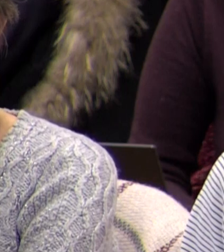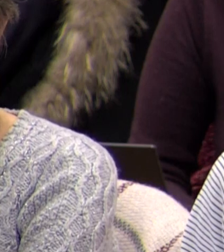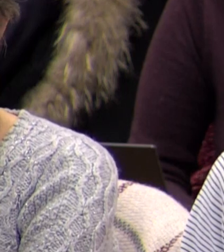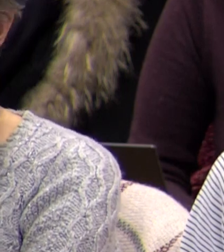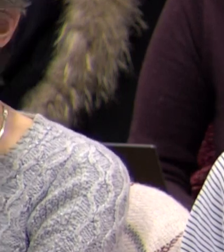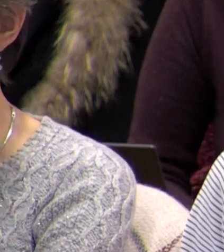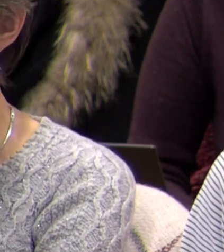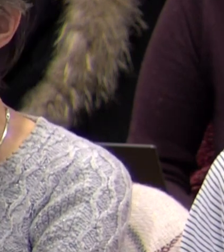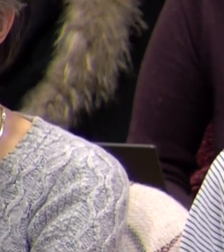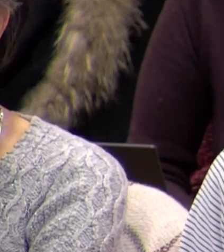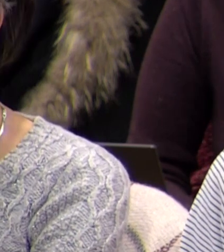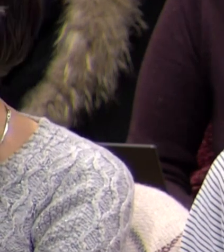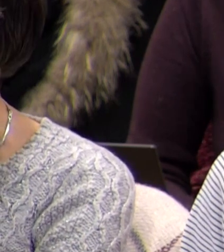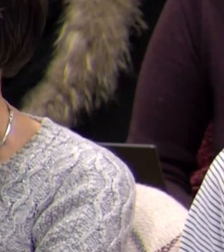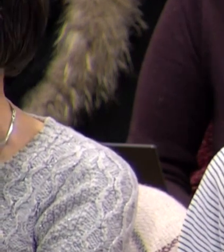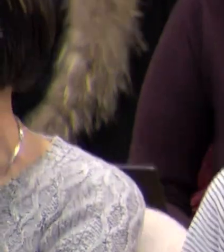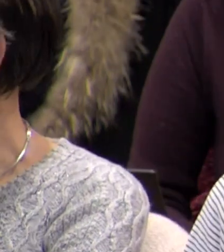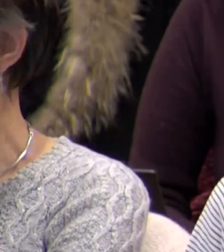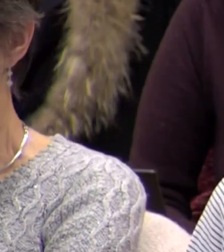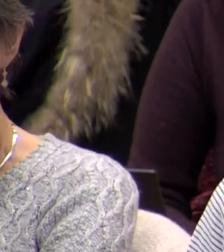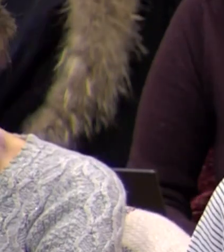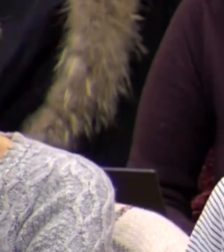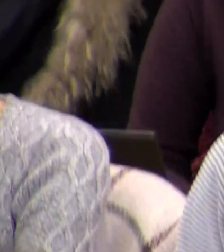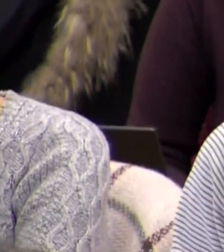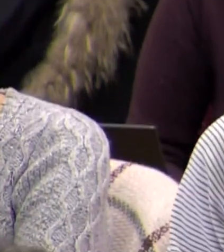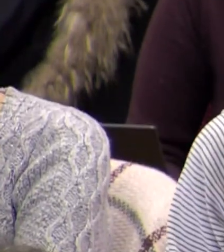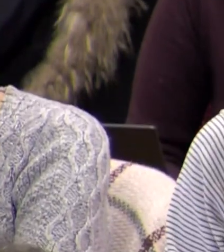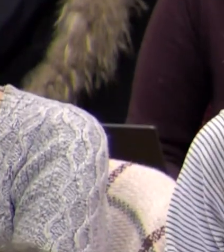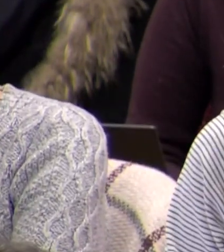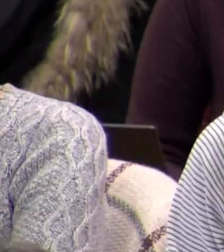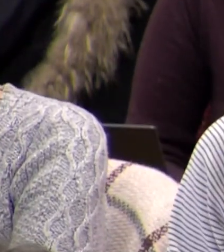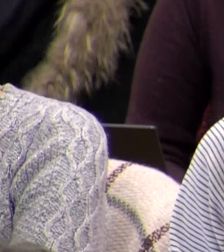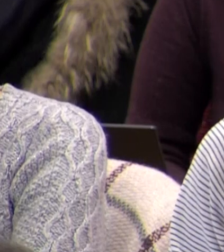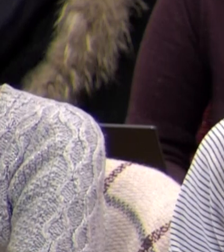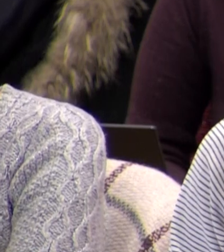les techniciens de la métro donc franchement c'est absolument incompréhensible donc